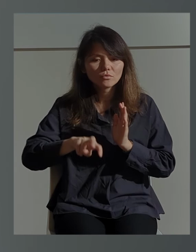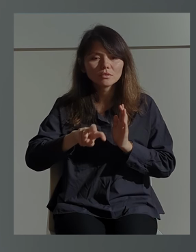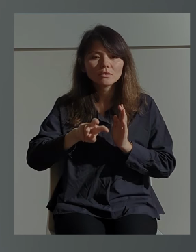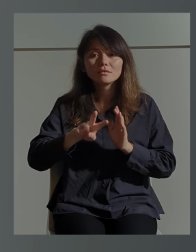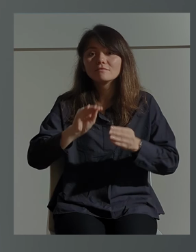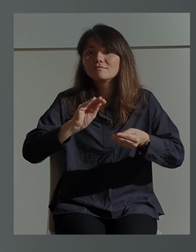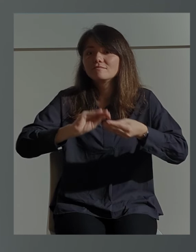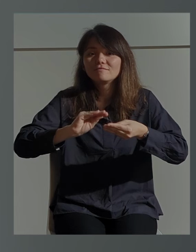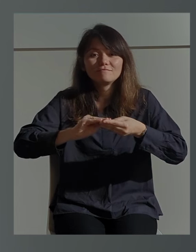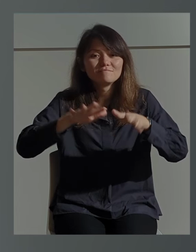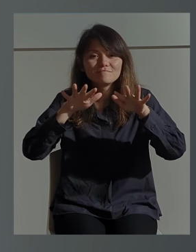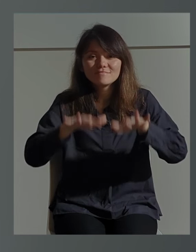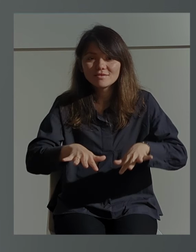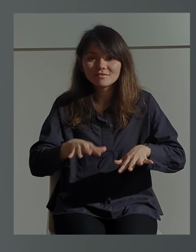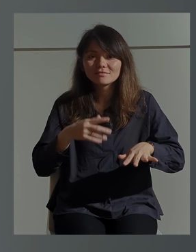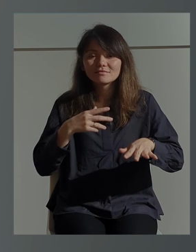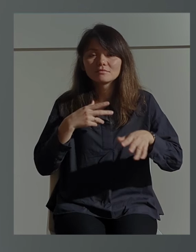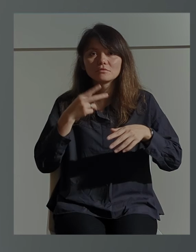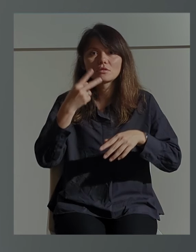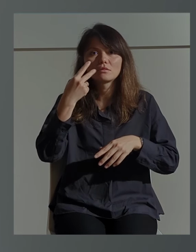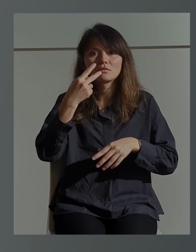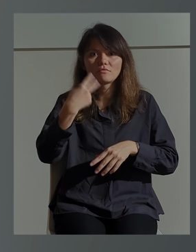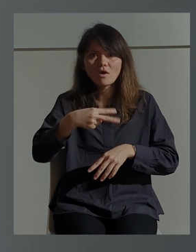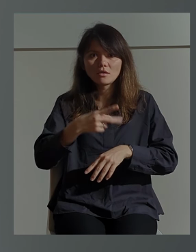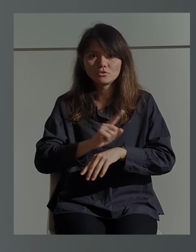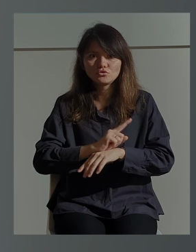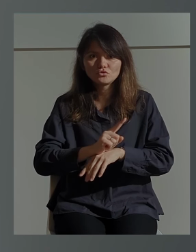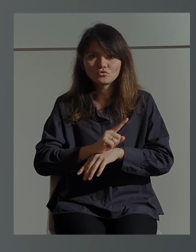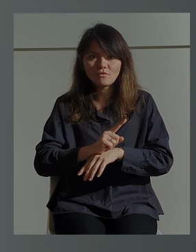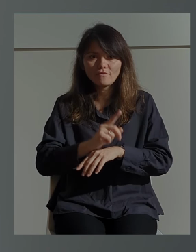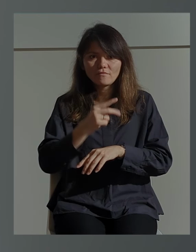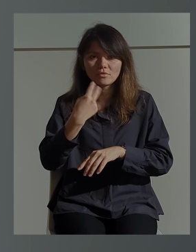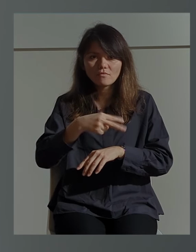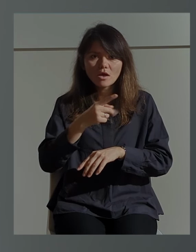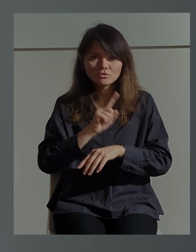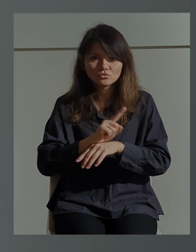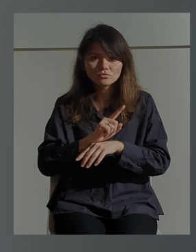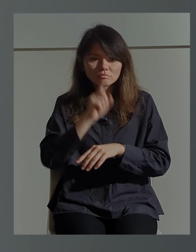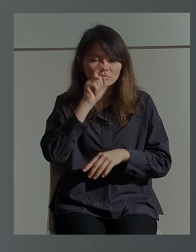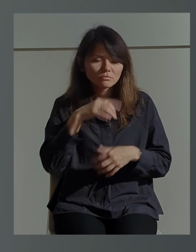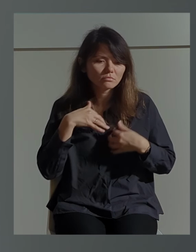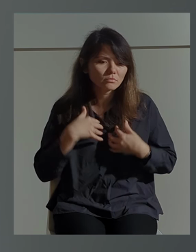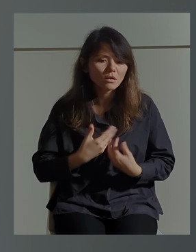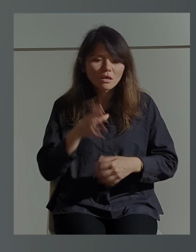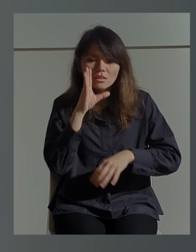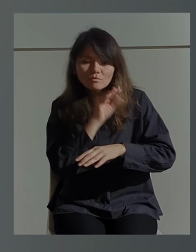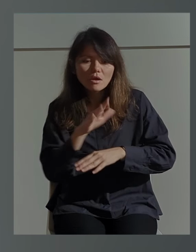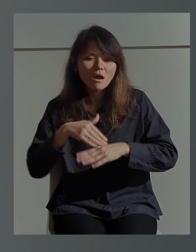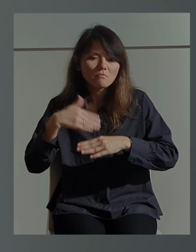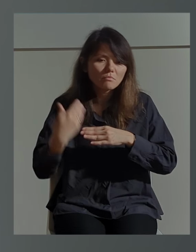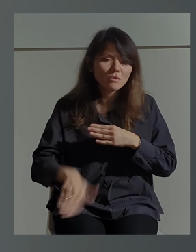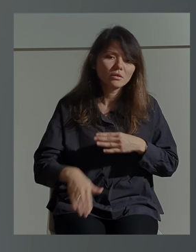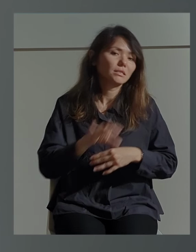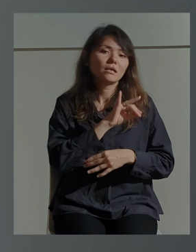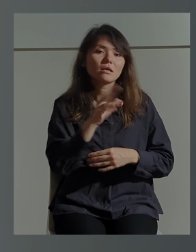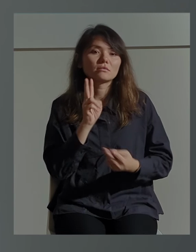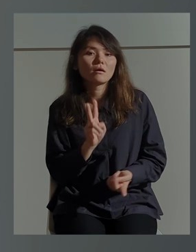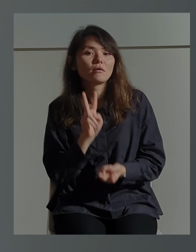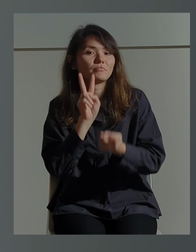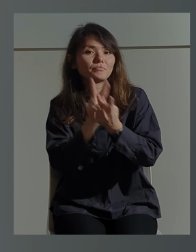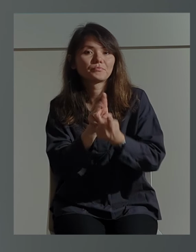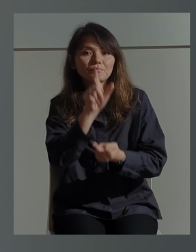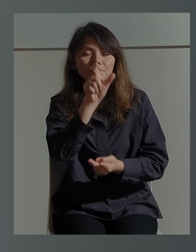до той же самой локации 20 часов очень расстраивается понимает что ничего не успевает Когда он наконец приходит к этому человеку